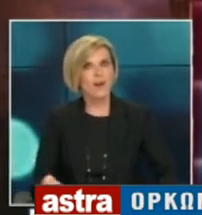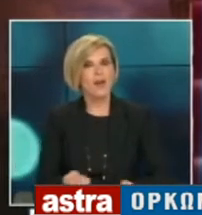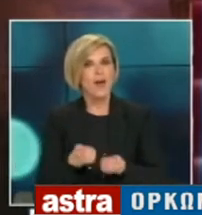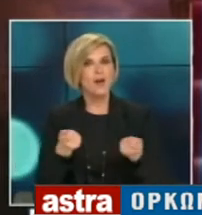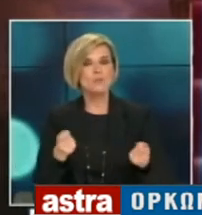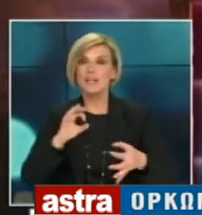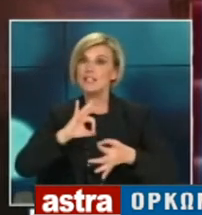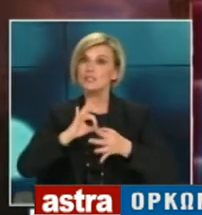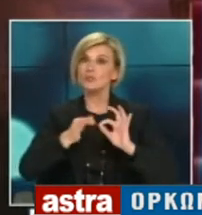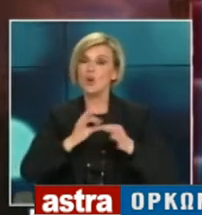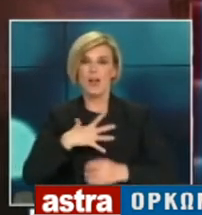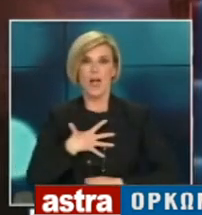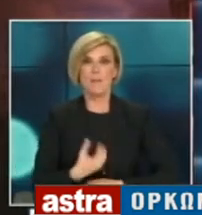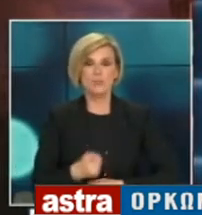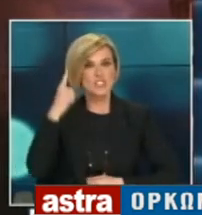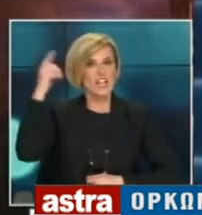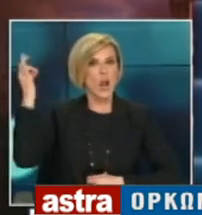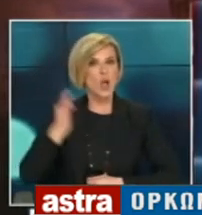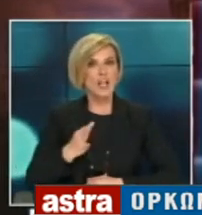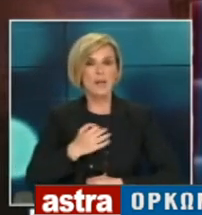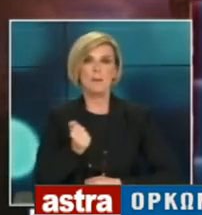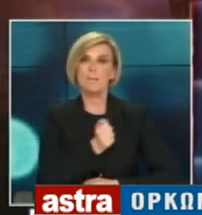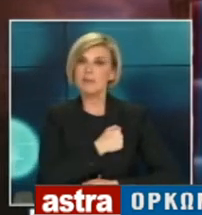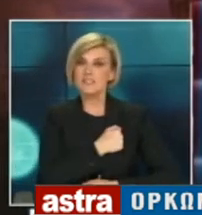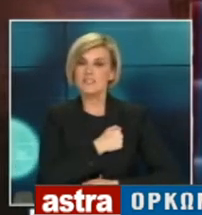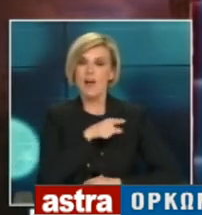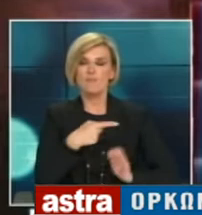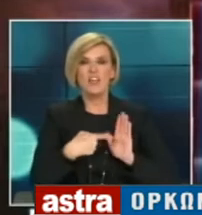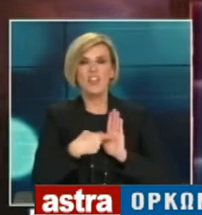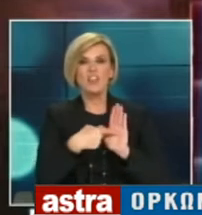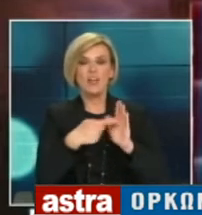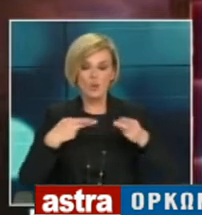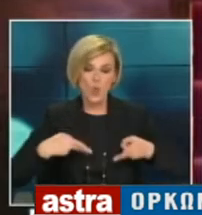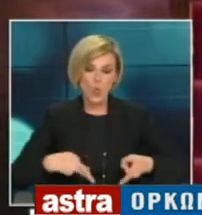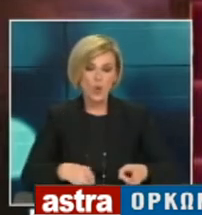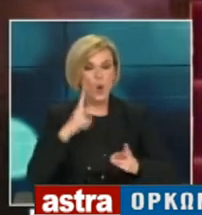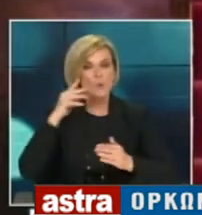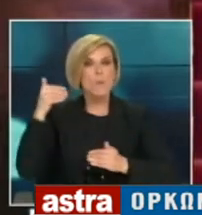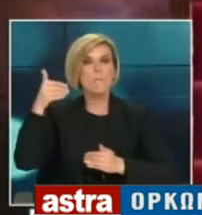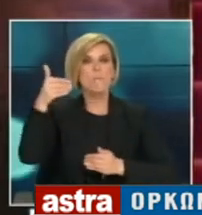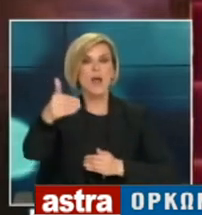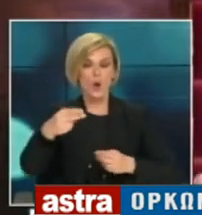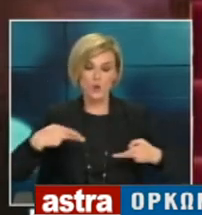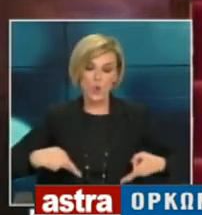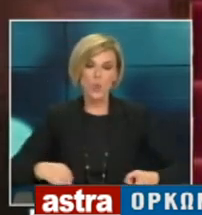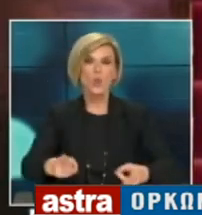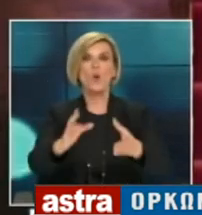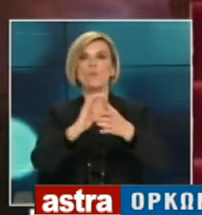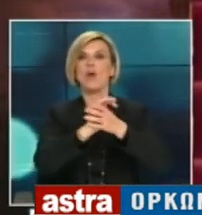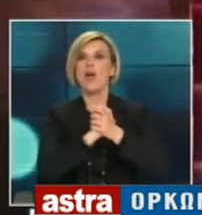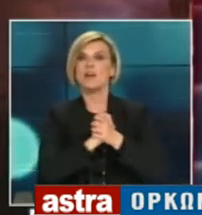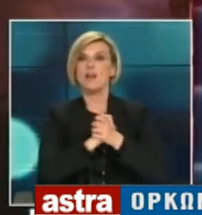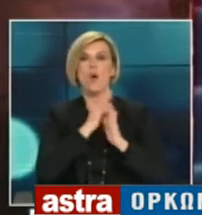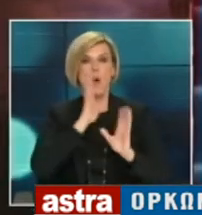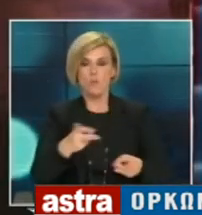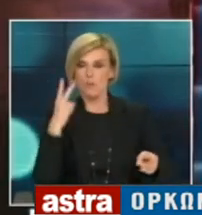Η ιστορία, η εμπιστοσύνη, η λογική, η πίστη μας δείχνουν το δρόμο για το μέλλον, το δρόμο της ενότητας. Μπορούμε να